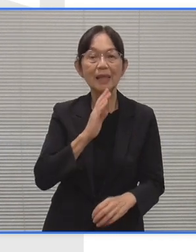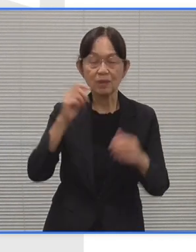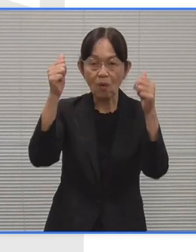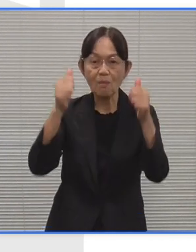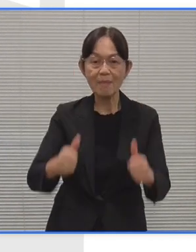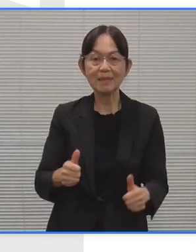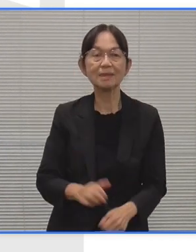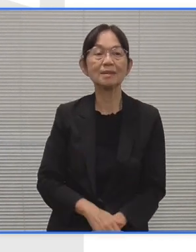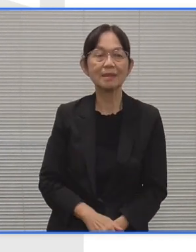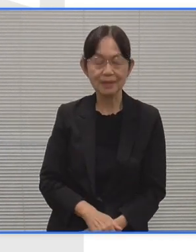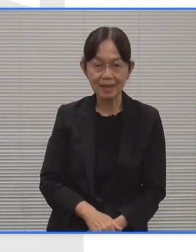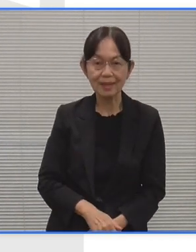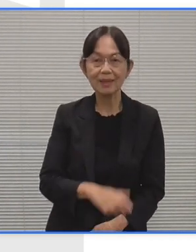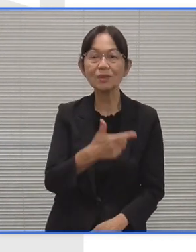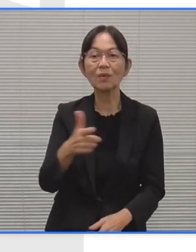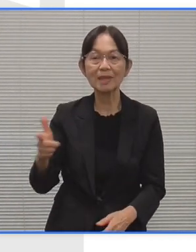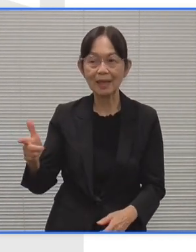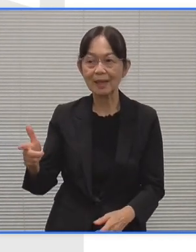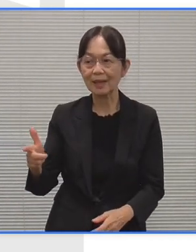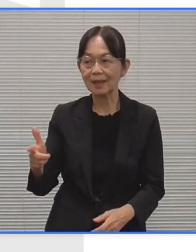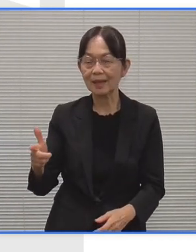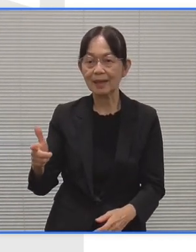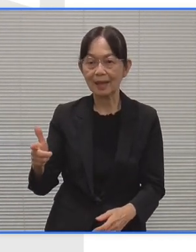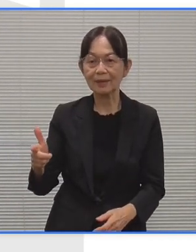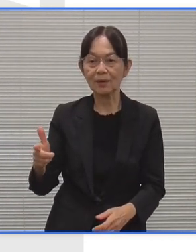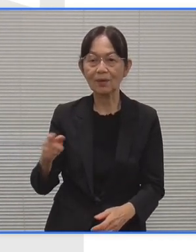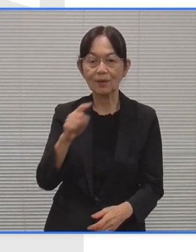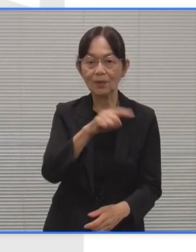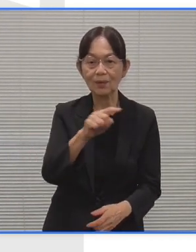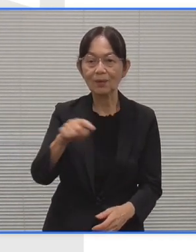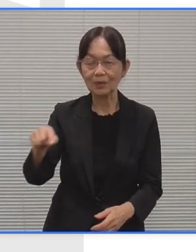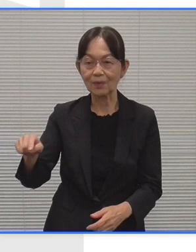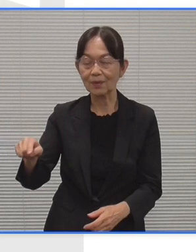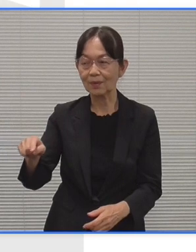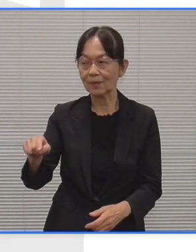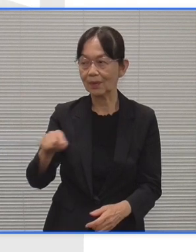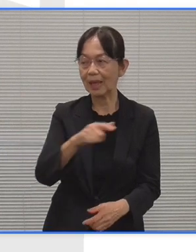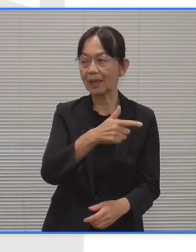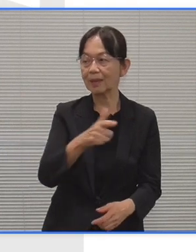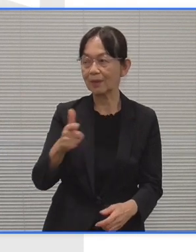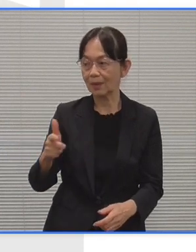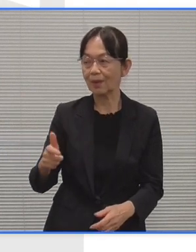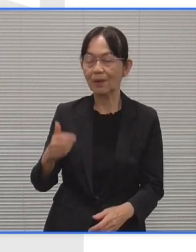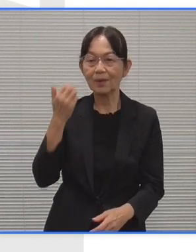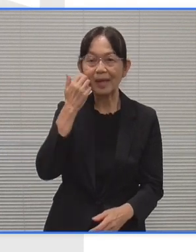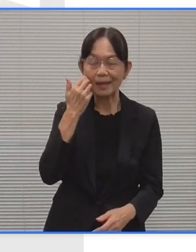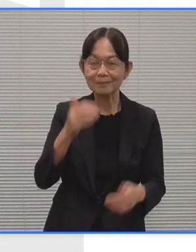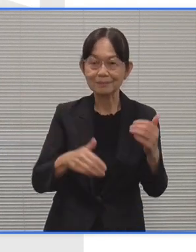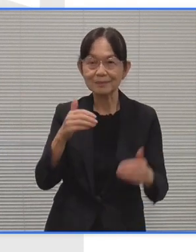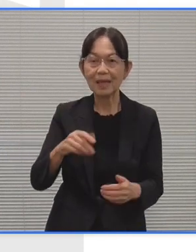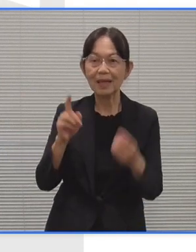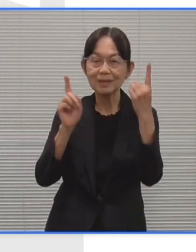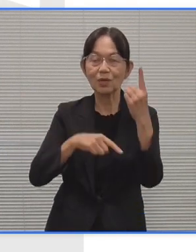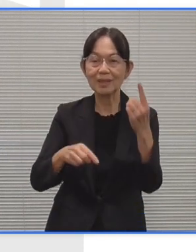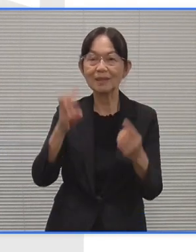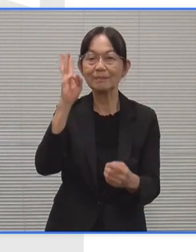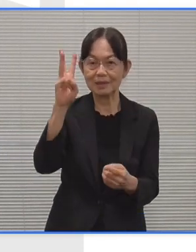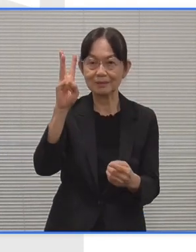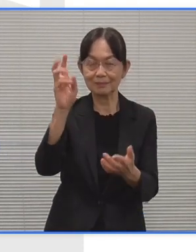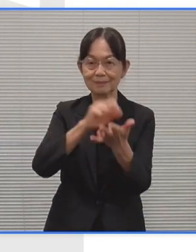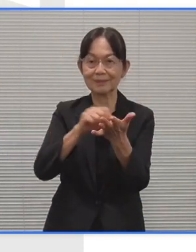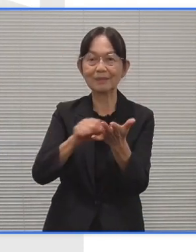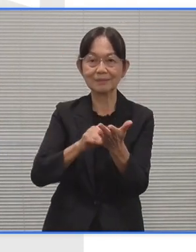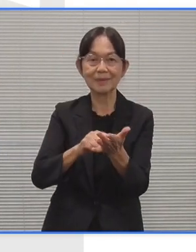ね、そういった、対象投票できる方はどなたか、3票、1人3票ということをあらかじめ記載しておいてですね、